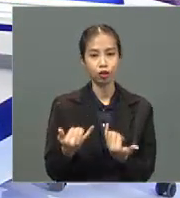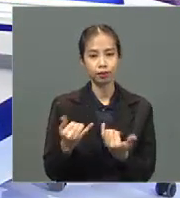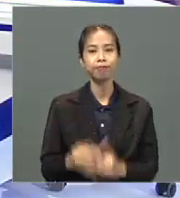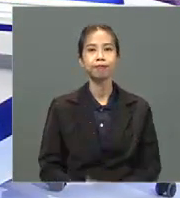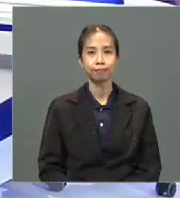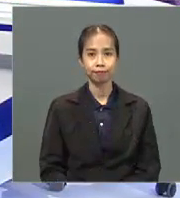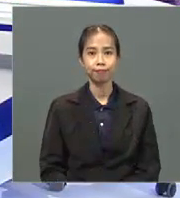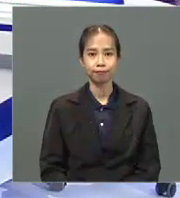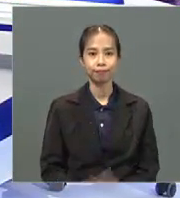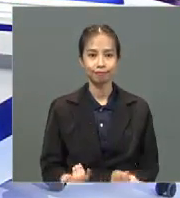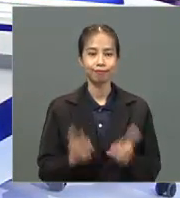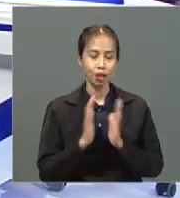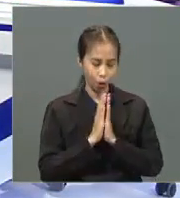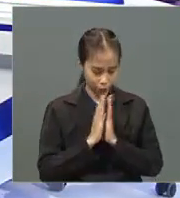ค่ะคุณประภาดาครับ